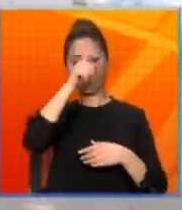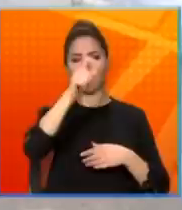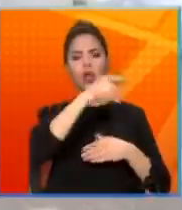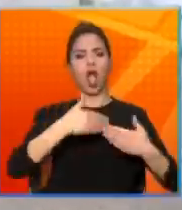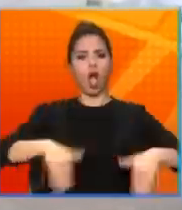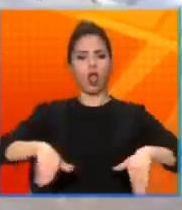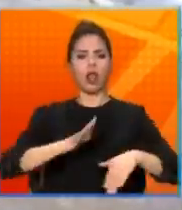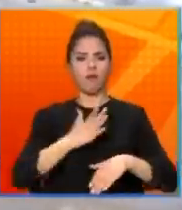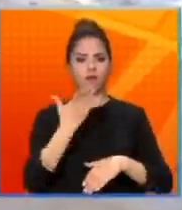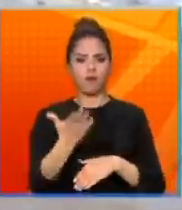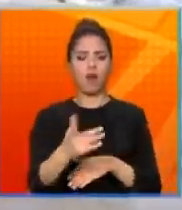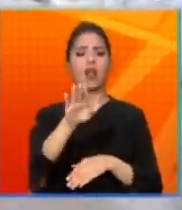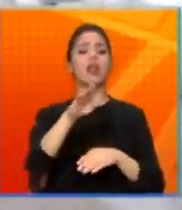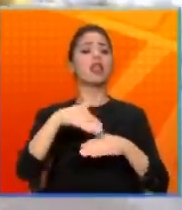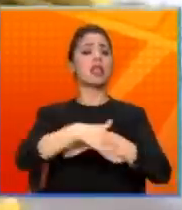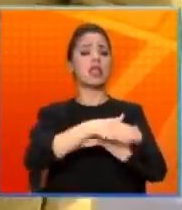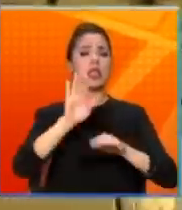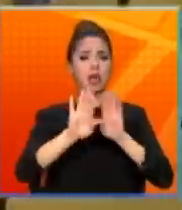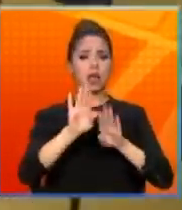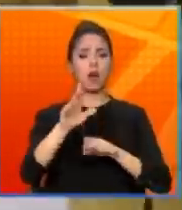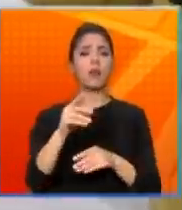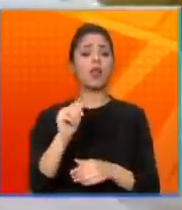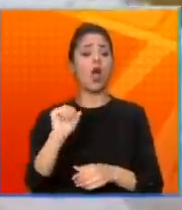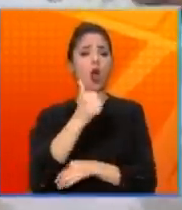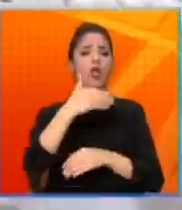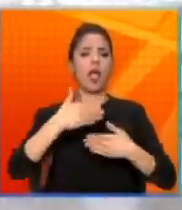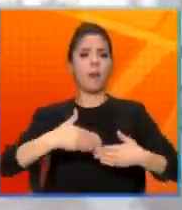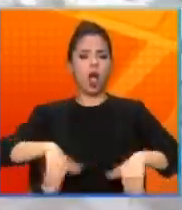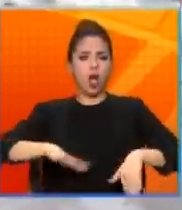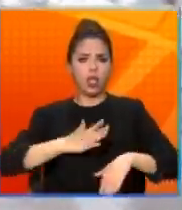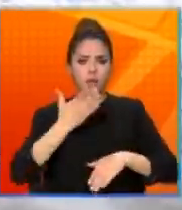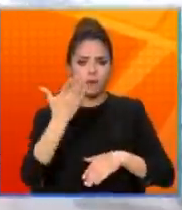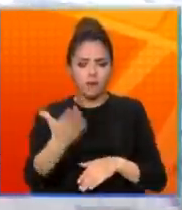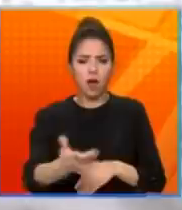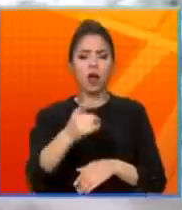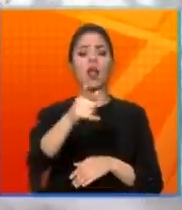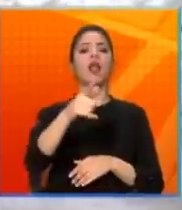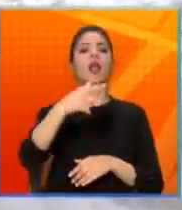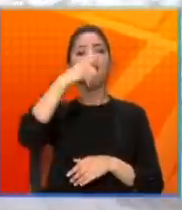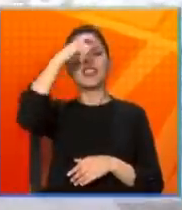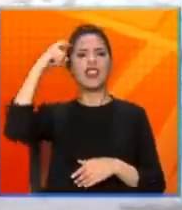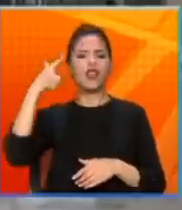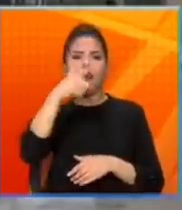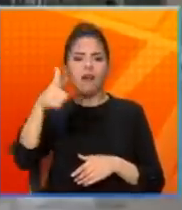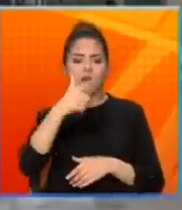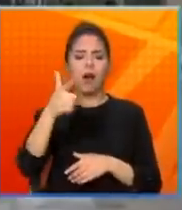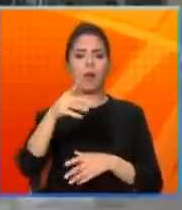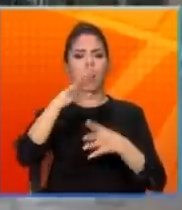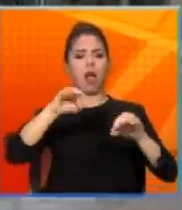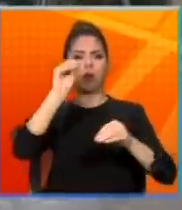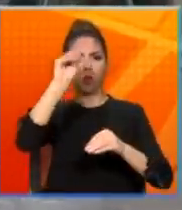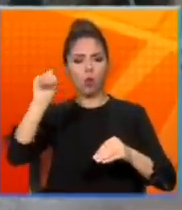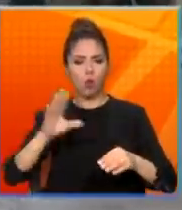koronavirüsün görülmesinin ardından sınır kapısında önemli önlemler alındı. Termal kameralar gümrük kapılarına kuruluyor.